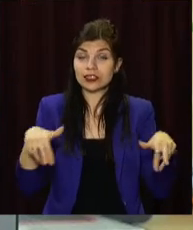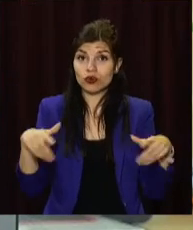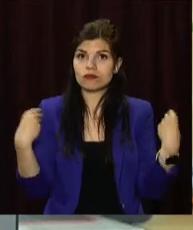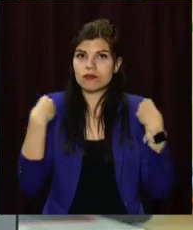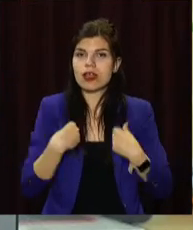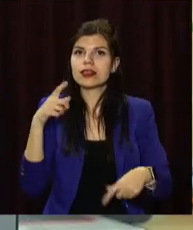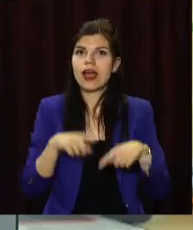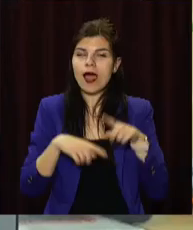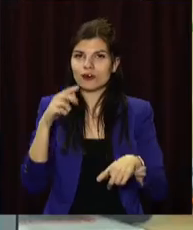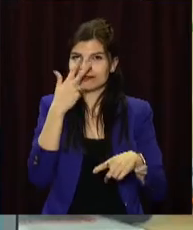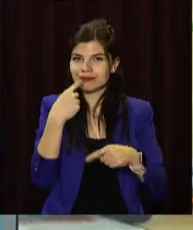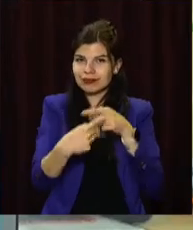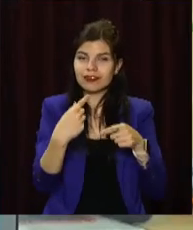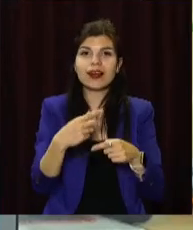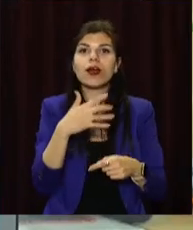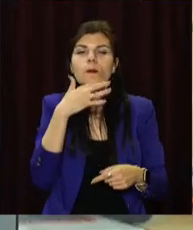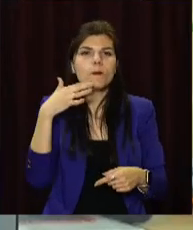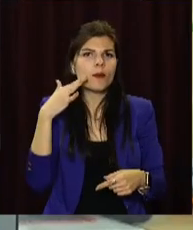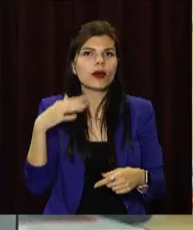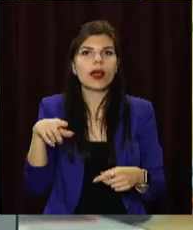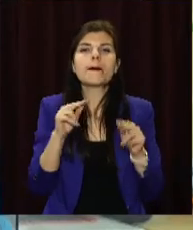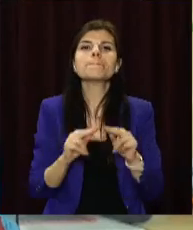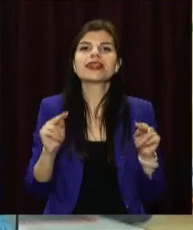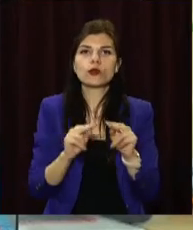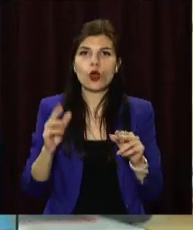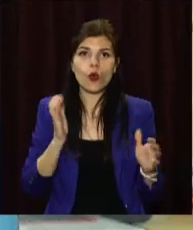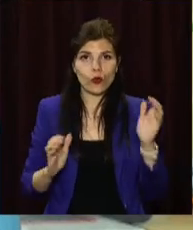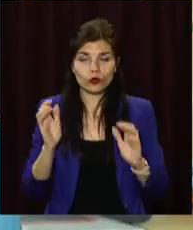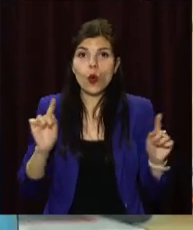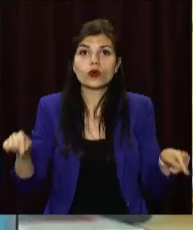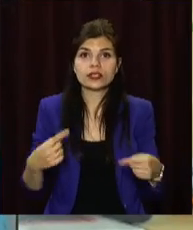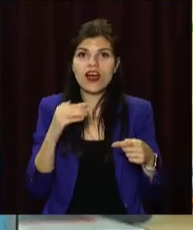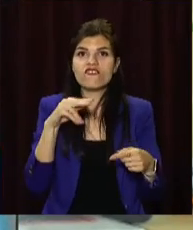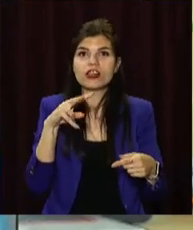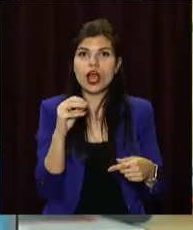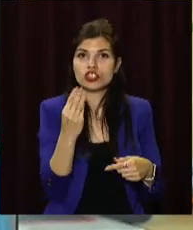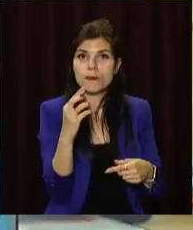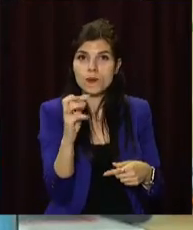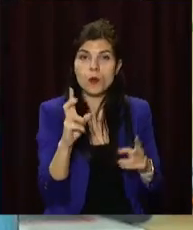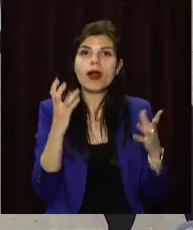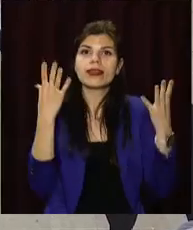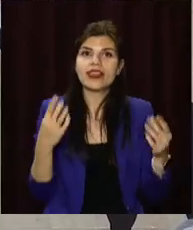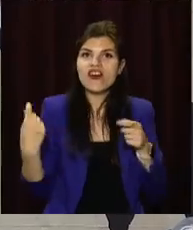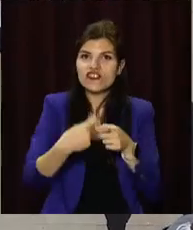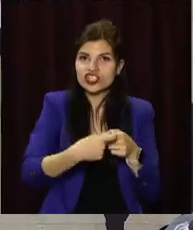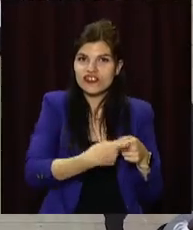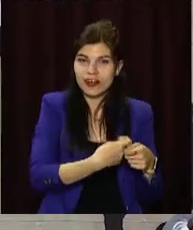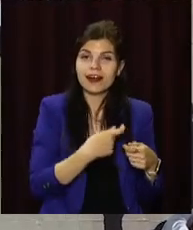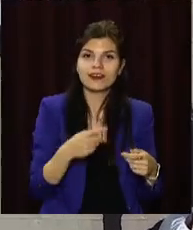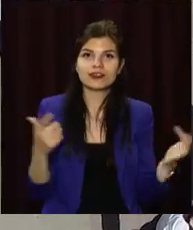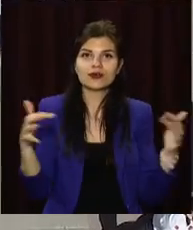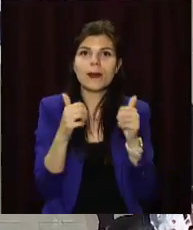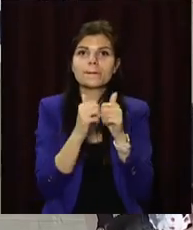вбранні. Майже півсотні студентів Дніпровського педагогічного коледжу організували флешмоб до Дня вишиванки. Вони зібралися